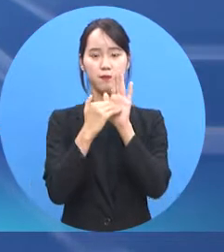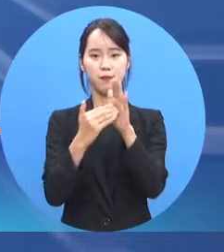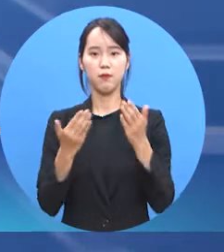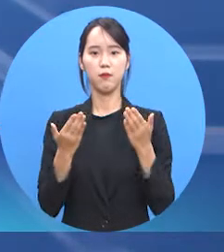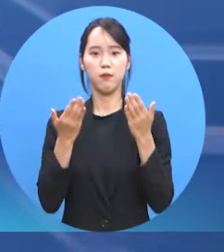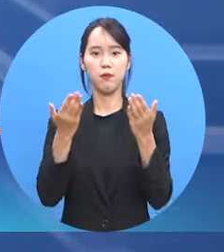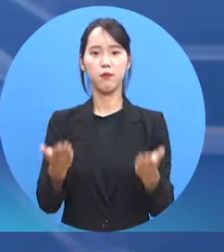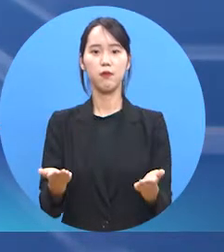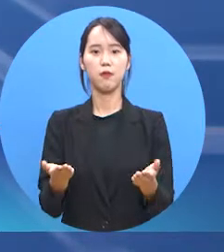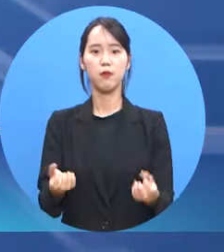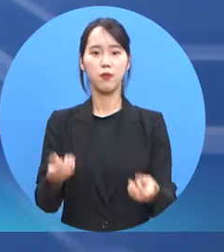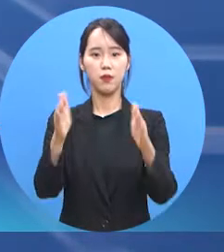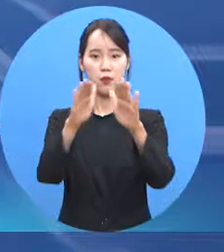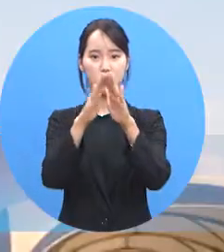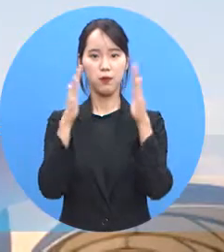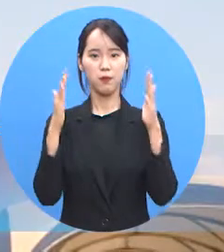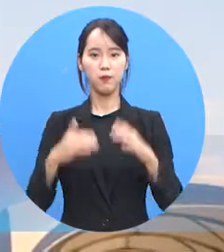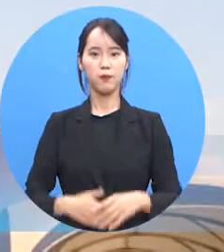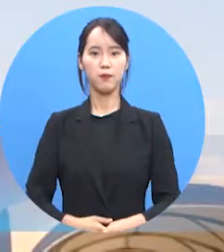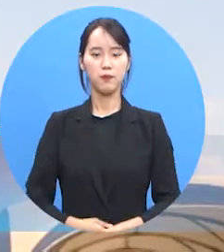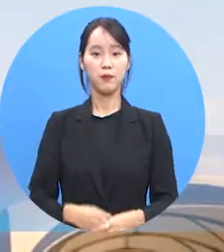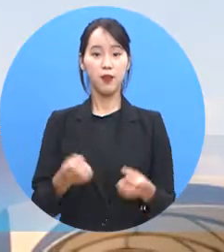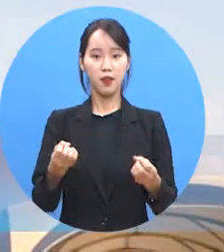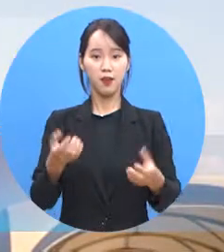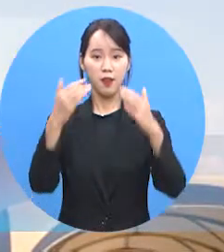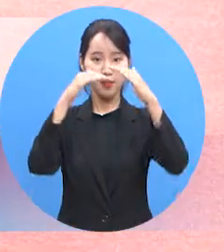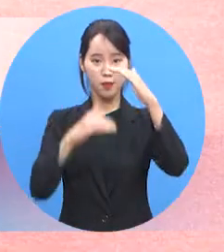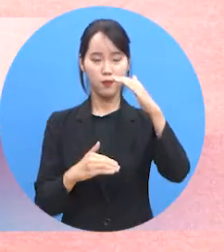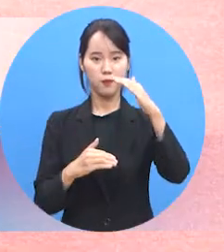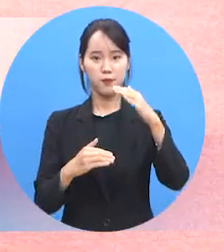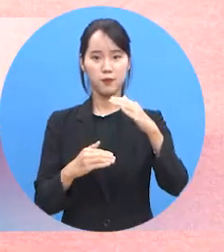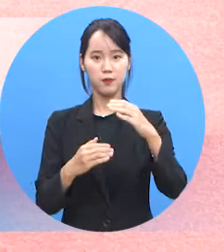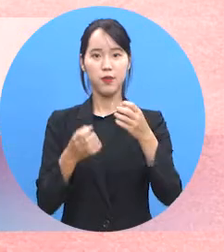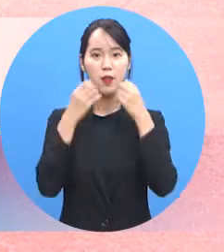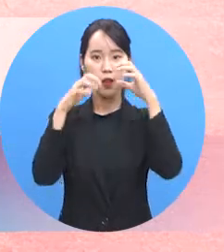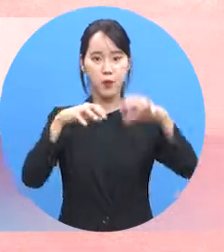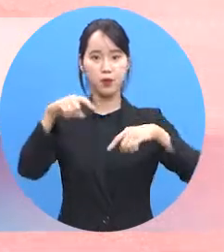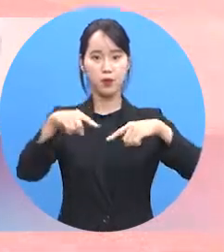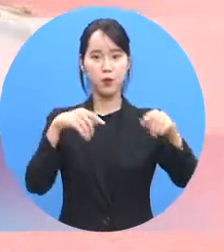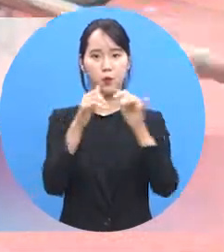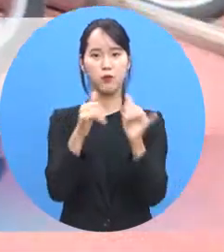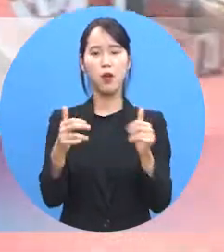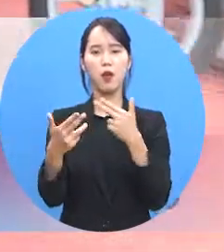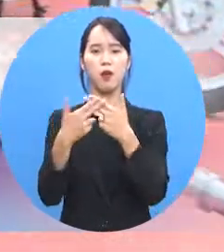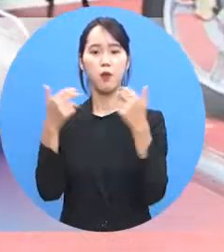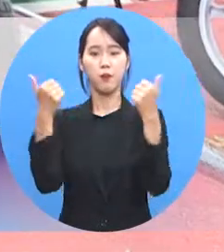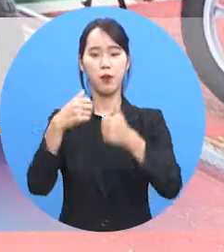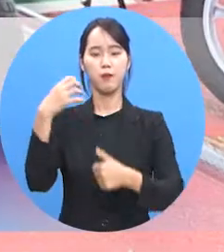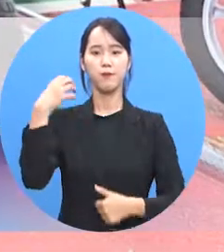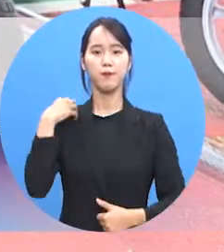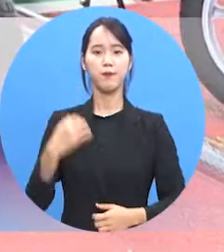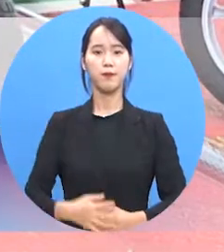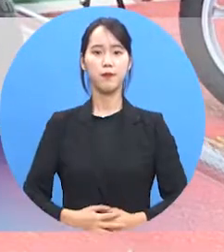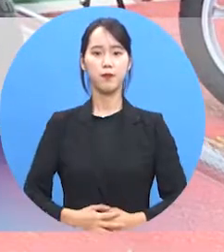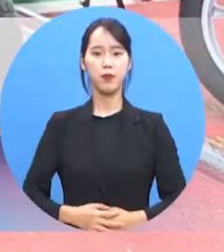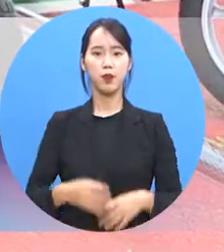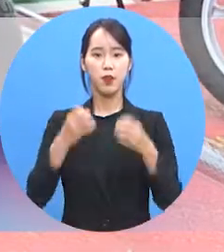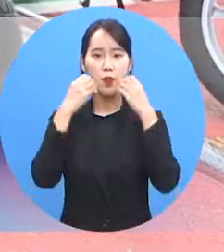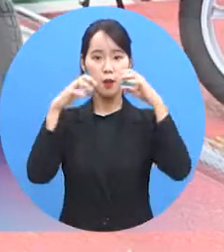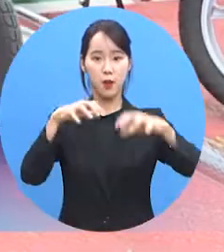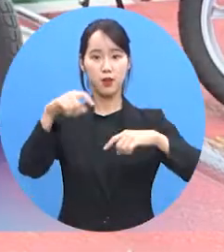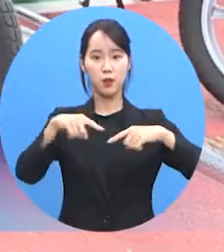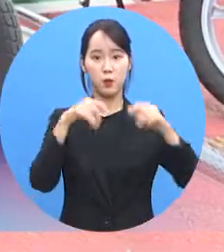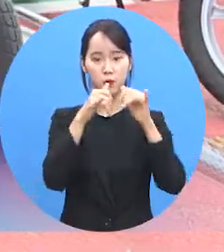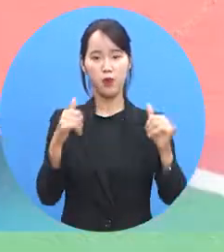방역봉사대 발진식이 열렸습니다. 이날 발진식은 새마을 지도자 동대문구협의회가 주관한 것으로